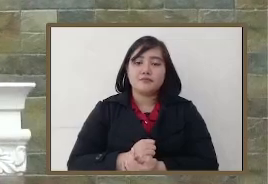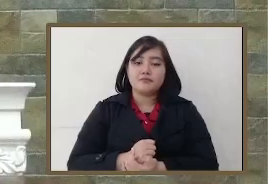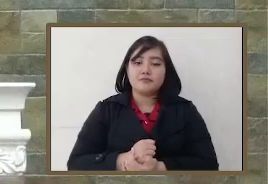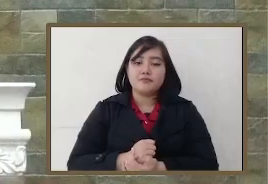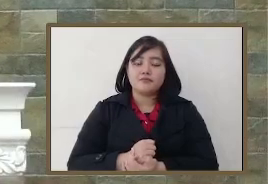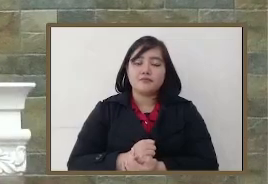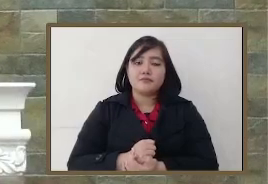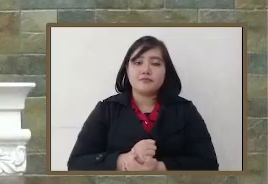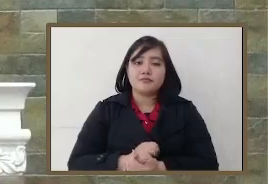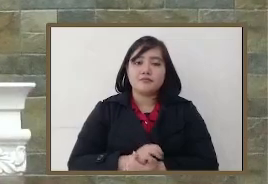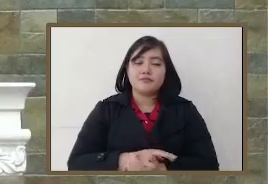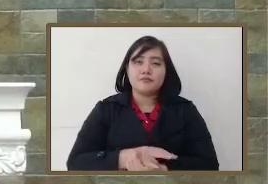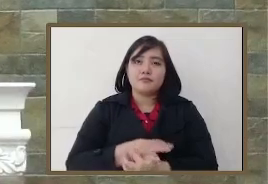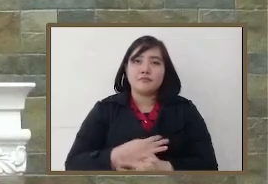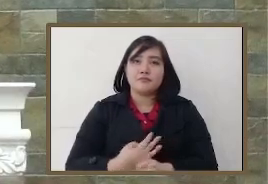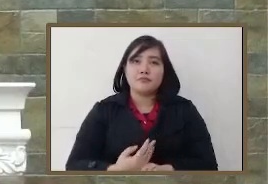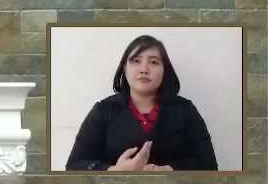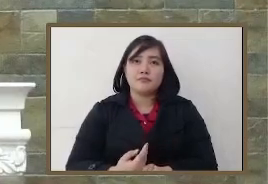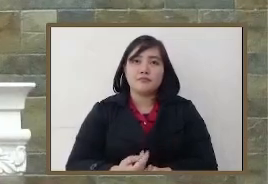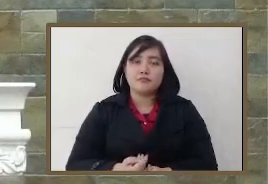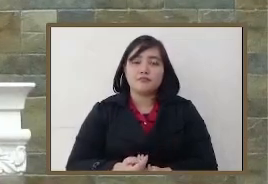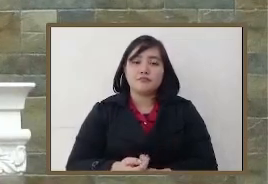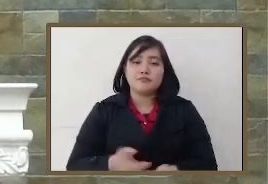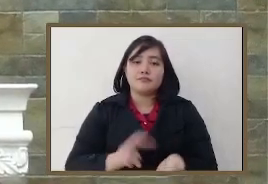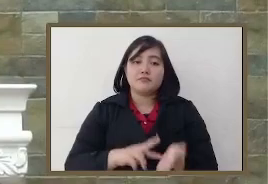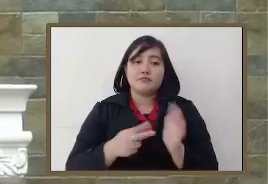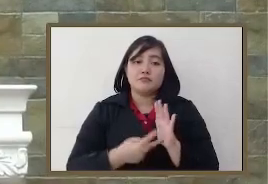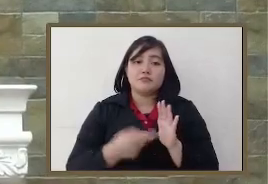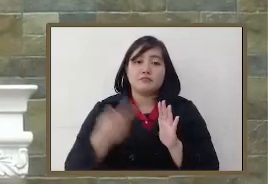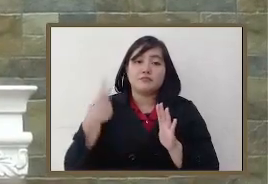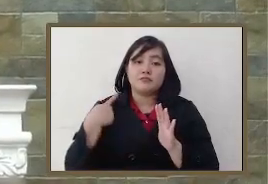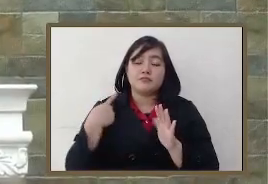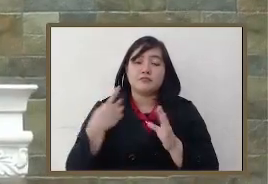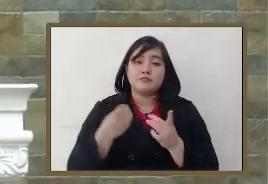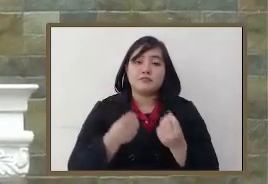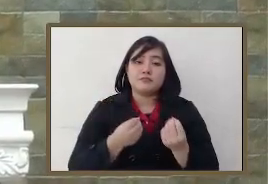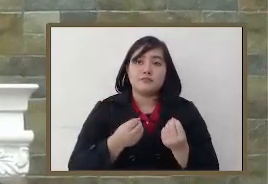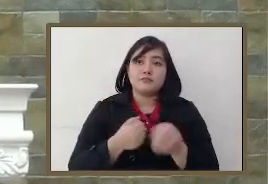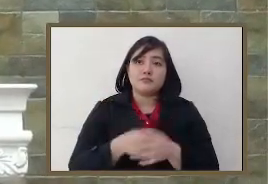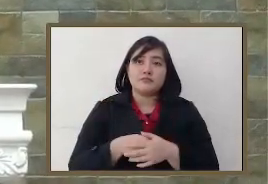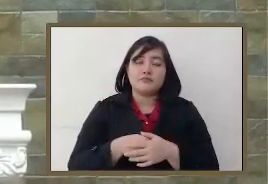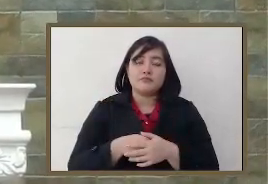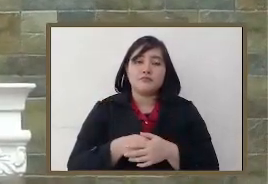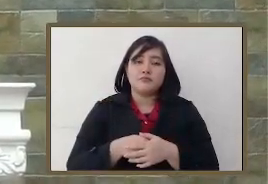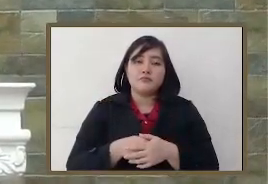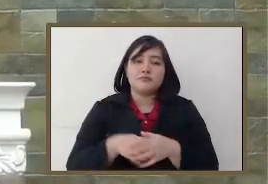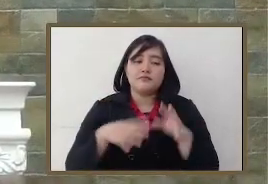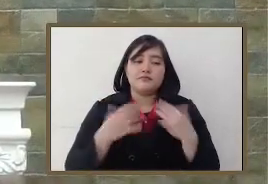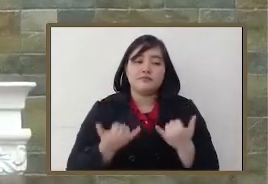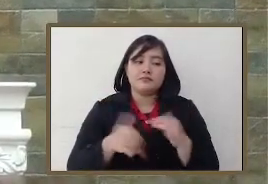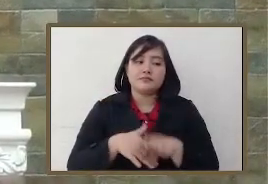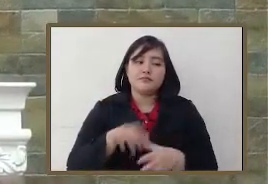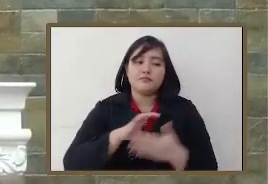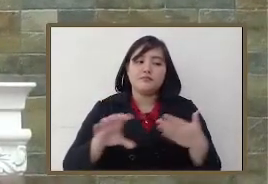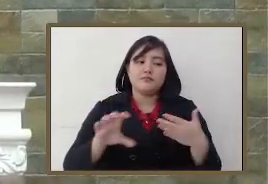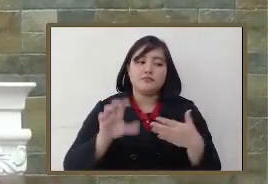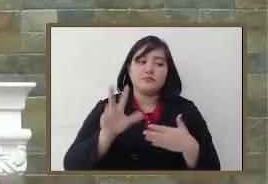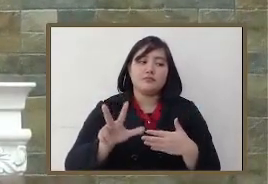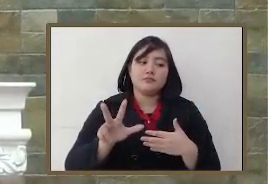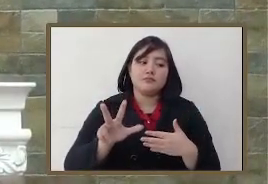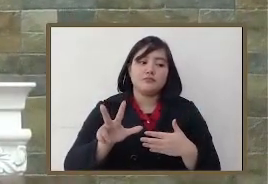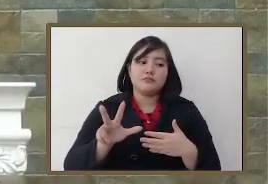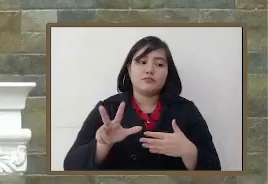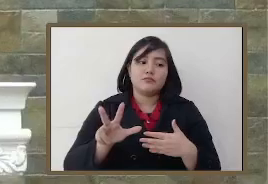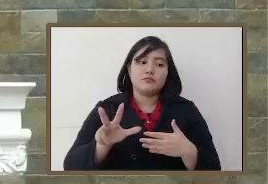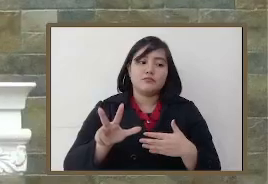ginagawa, kapatid. Mayroong ginagawa. May nadadagdag. Alright? So, mapansin natin sa chapter 3. Balikan natin. First,